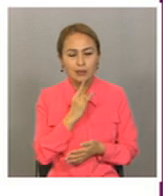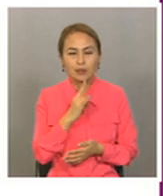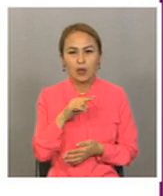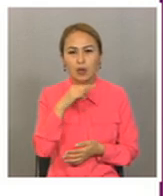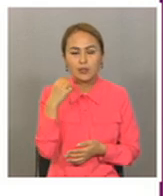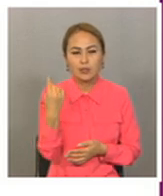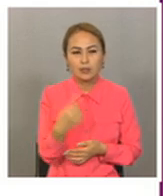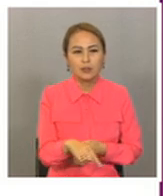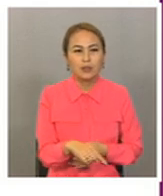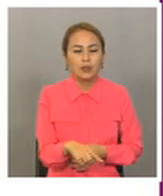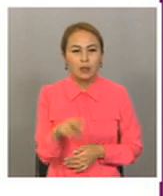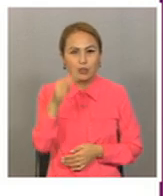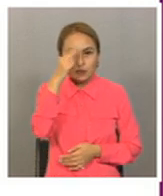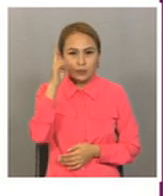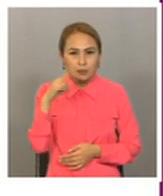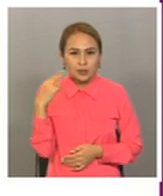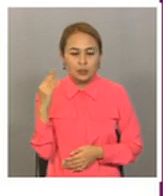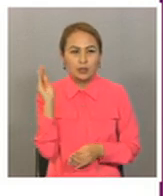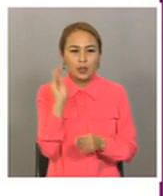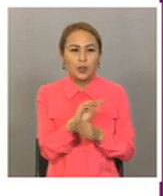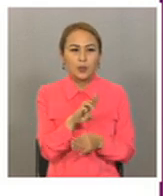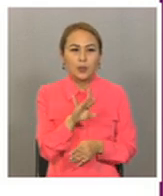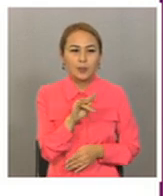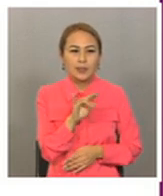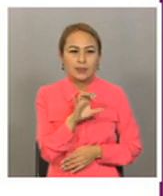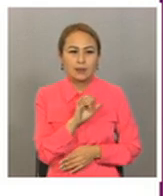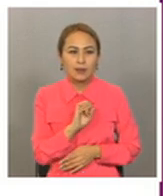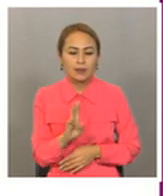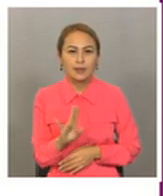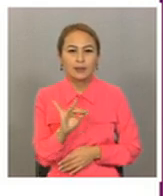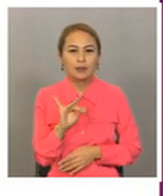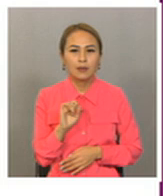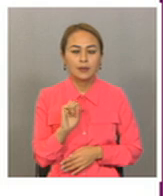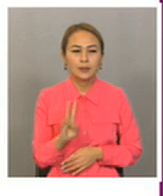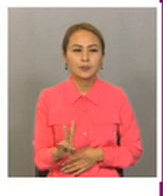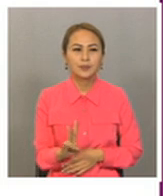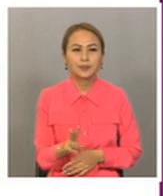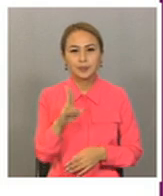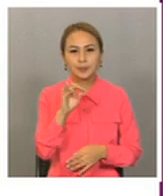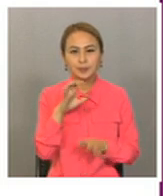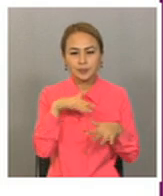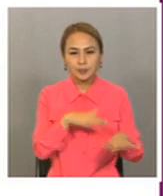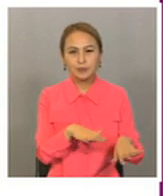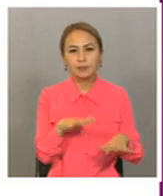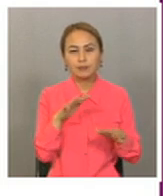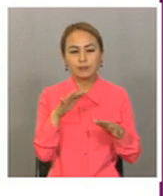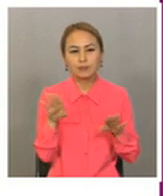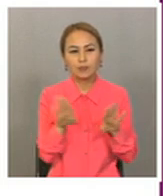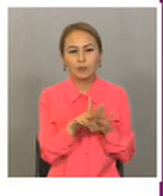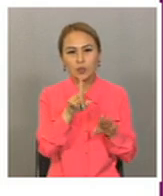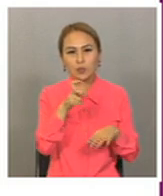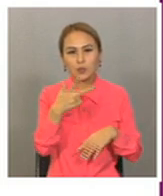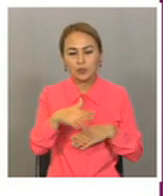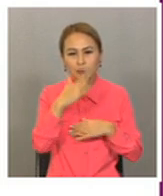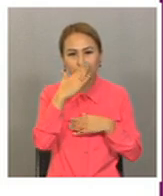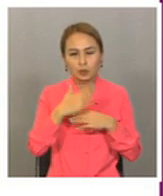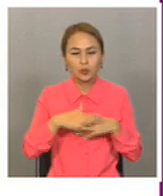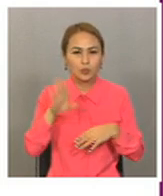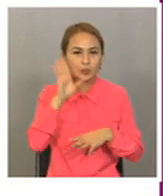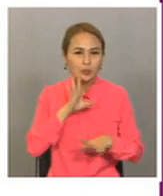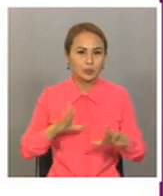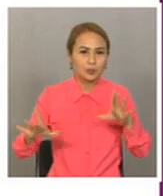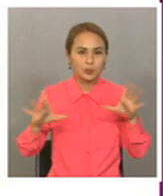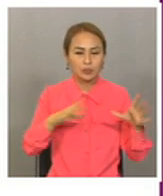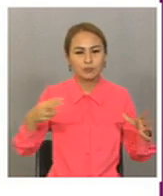Ресей, Әзірбайжан, Түркменстан, Иран. Каспий теңізіне 130-ға жуық өзендер мен ағынды